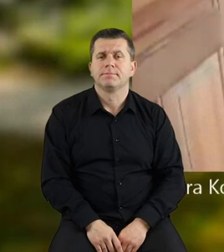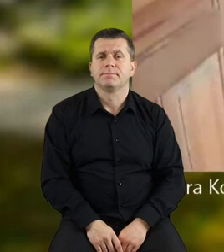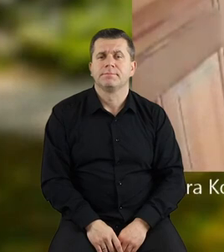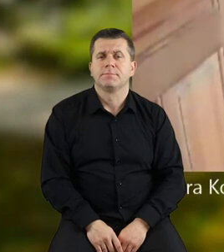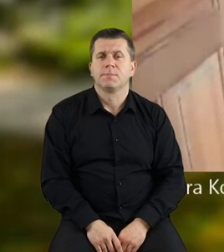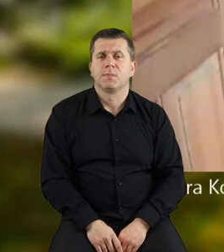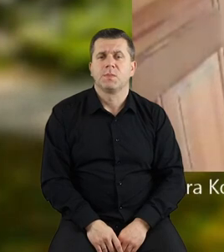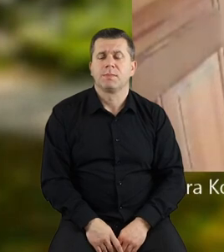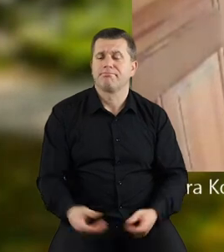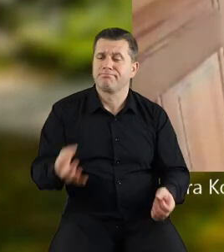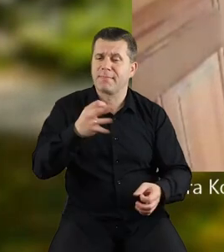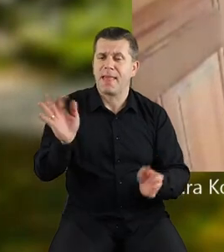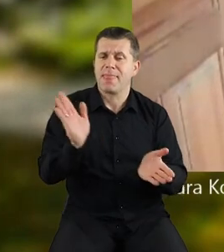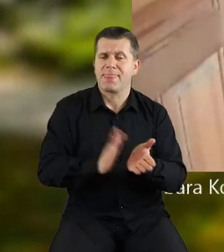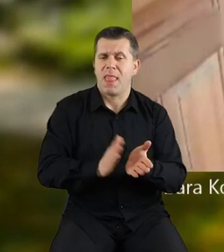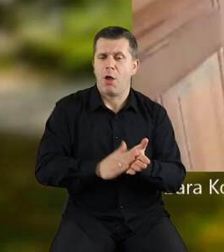też